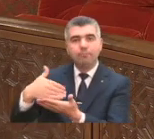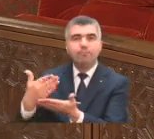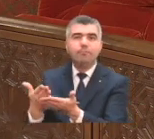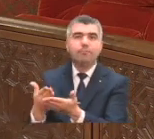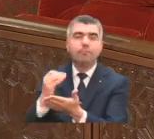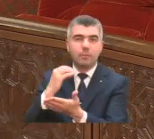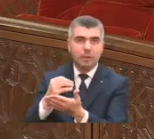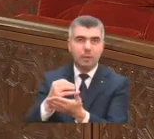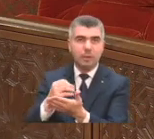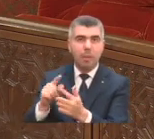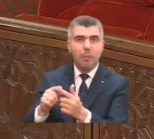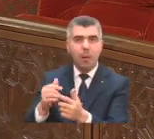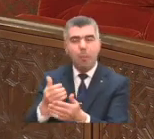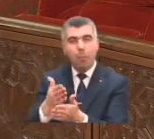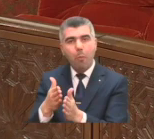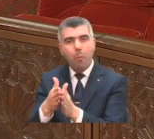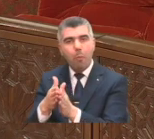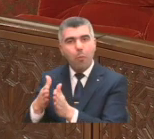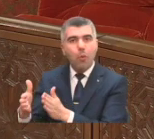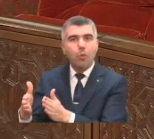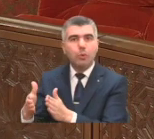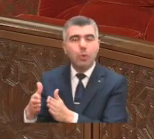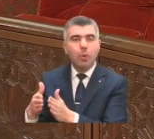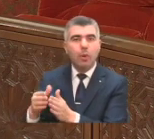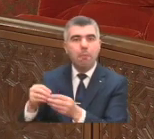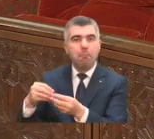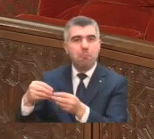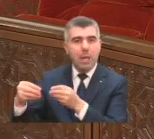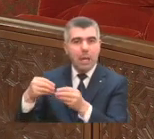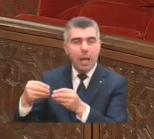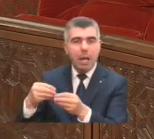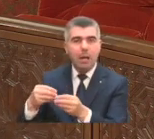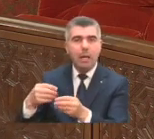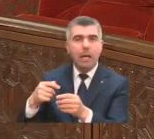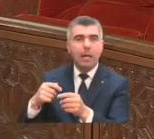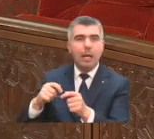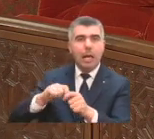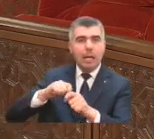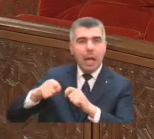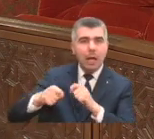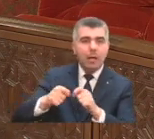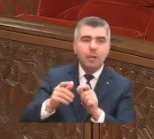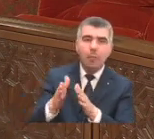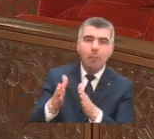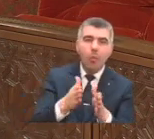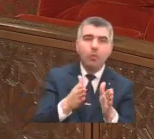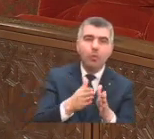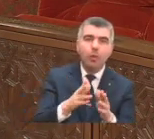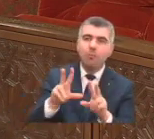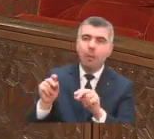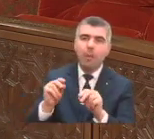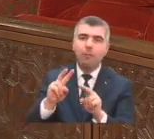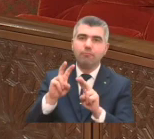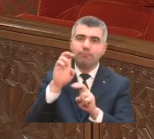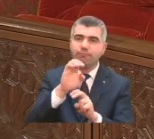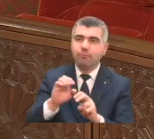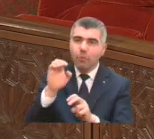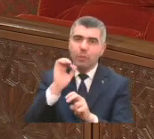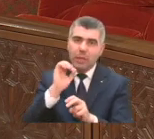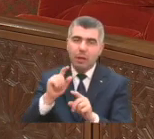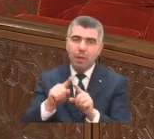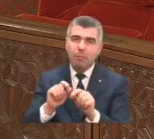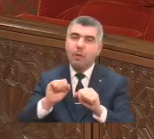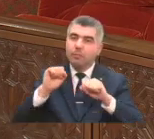فإذا ما درناش هاد الجمع الانتقائي للنفايات عند المصدر، ما نقدروش نوصلوا نفعلوا